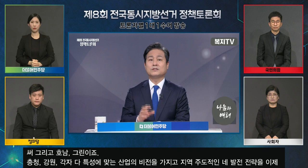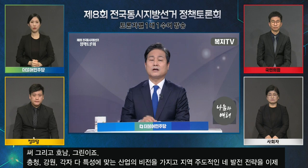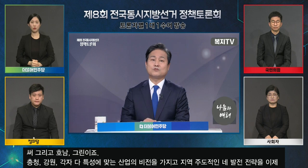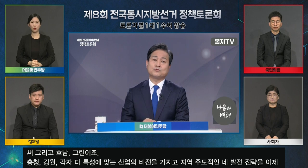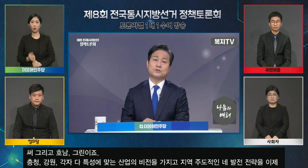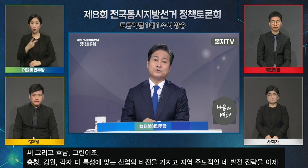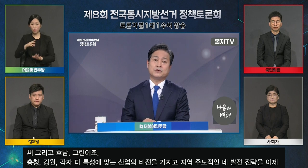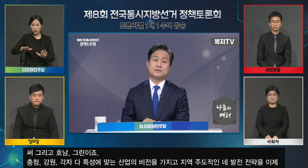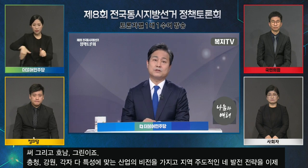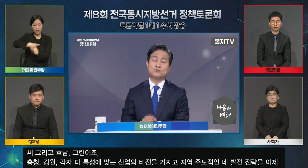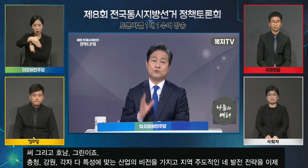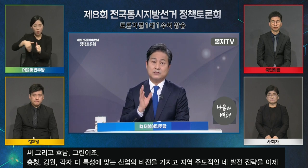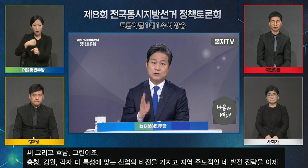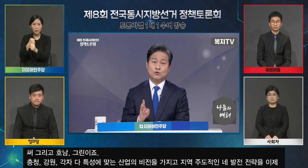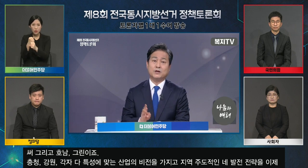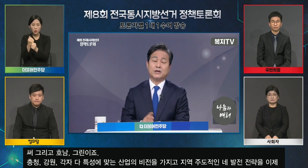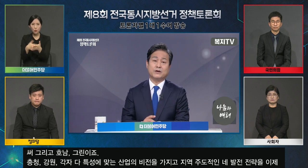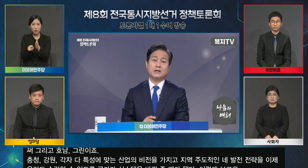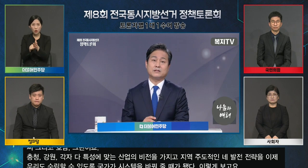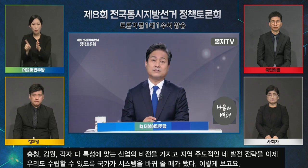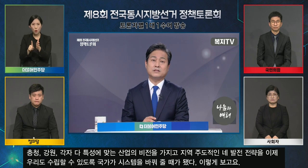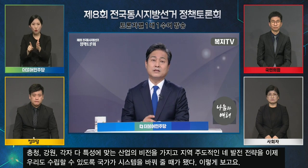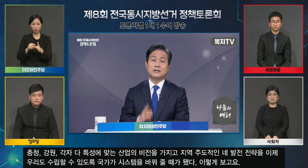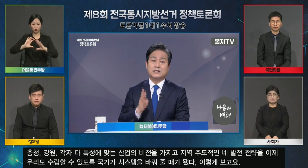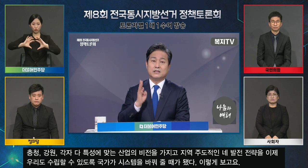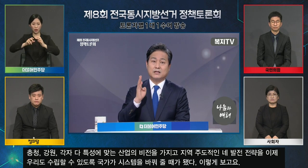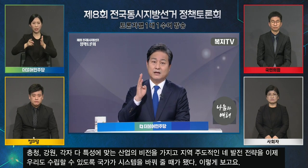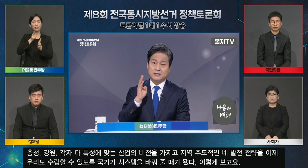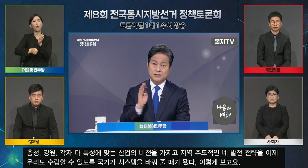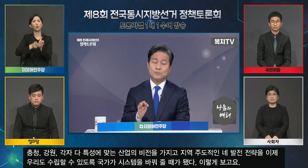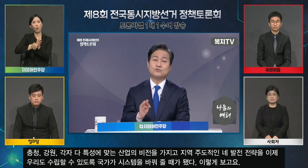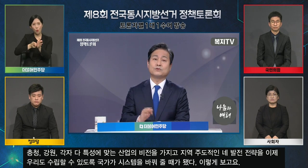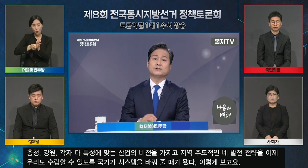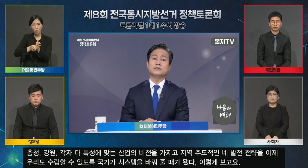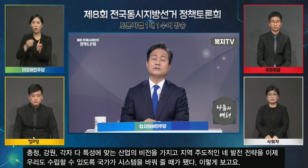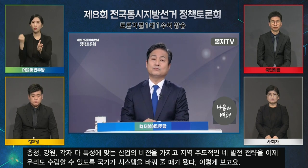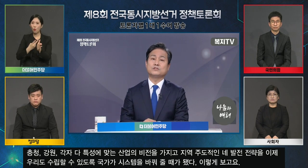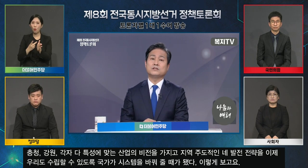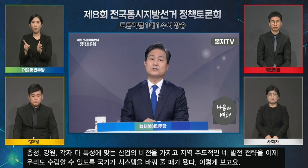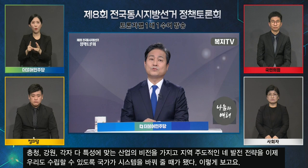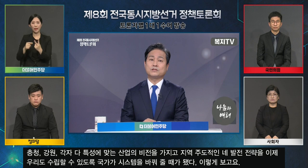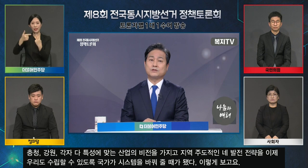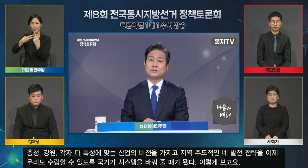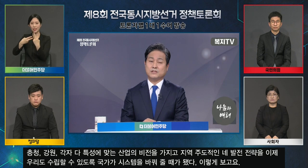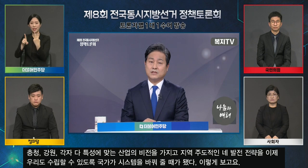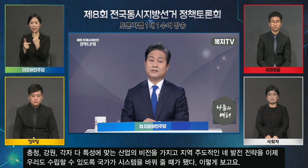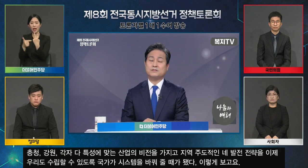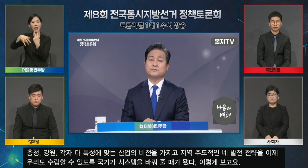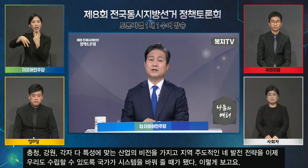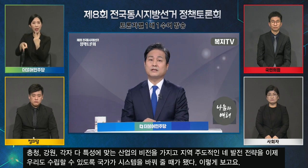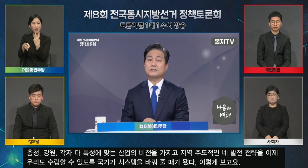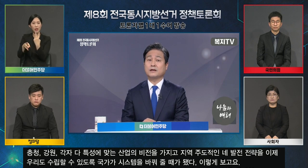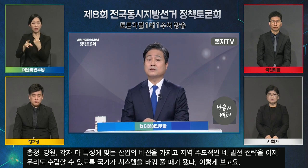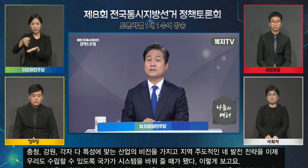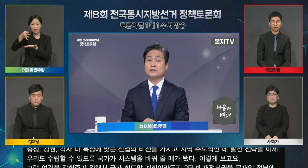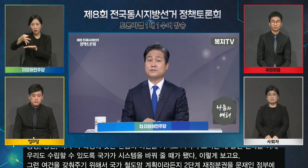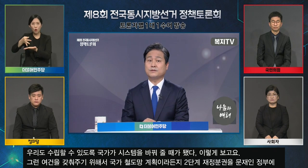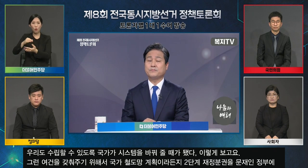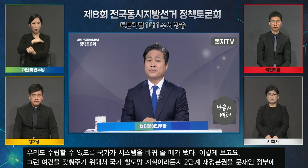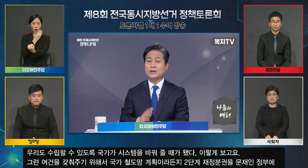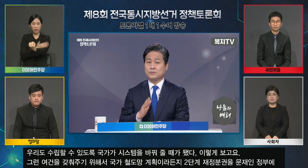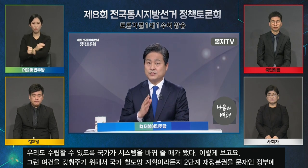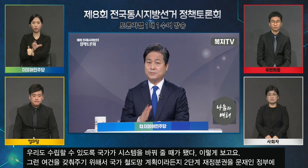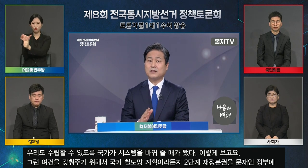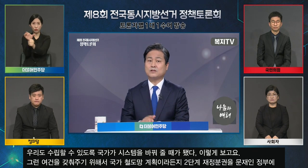여건을 갖춰주기 위해서 국가철도망 계획이라든지 2단계 재정분권을 문재인 정부에서 시작을 했습니다. 이제 그것을